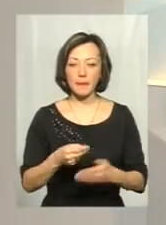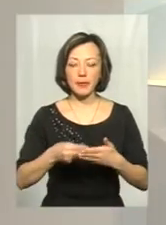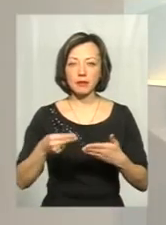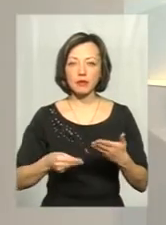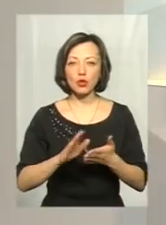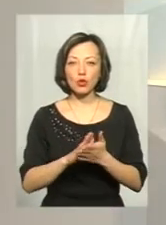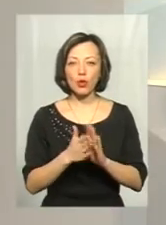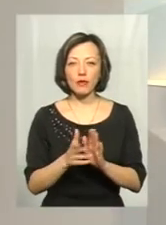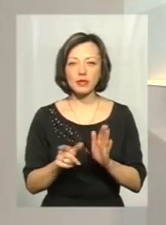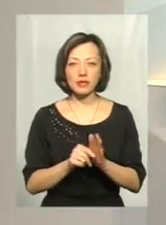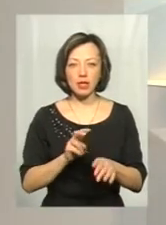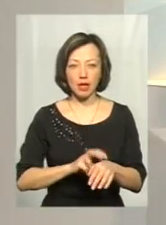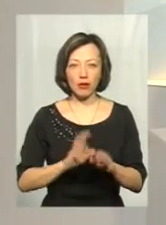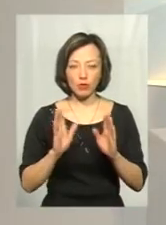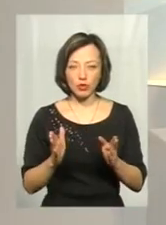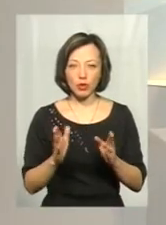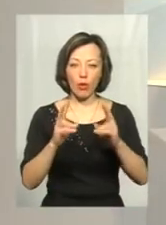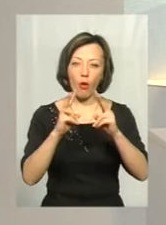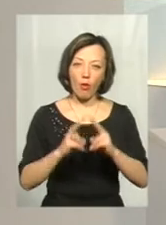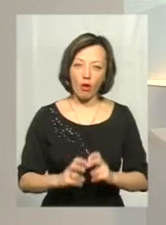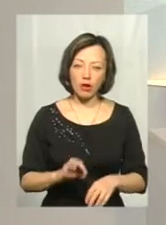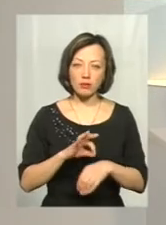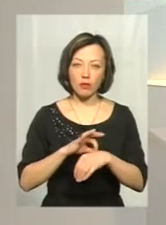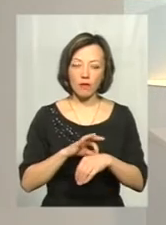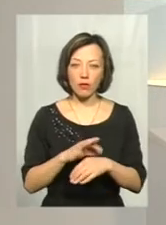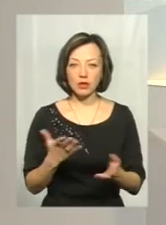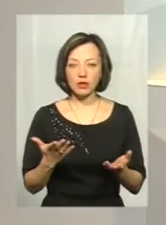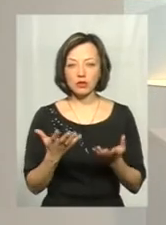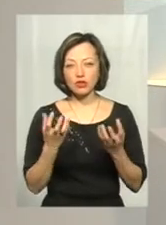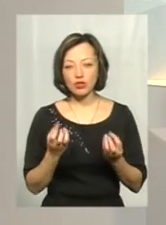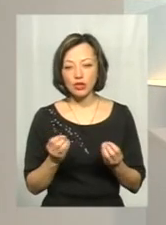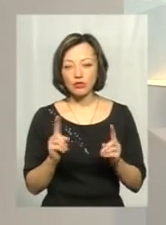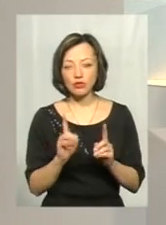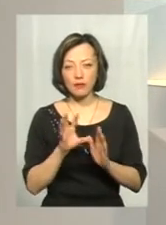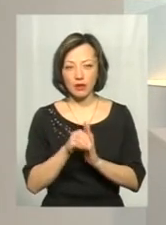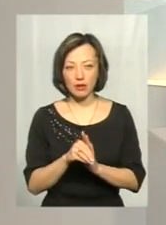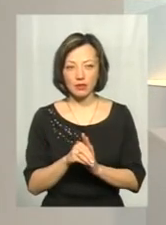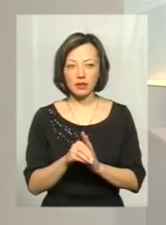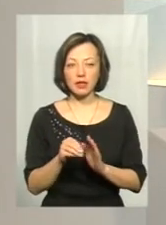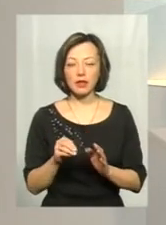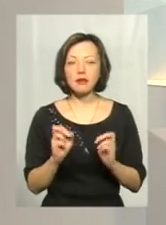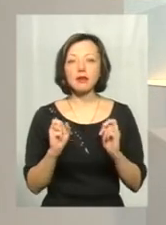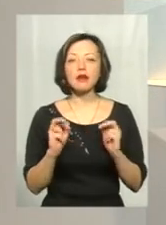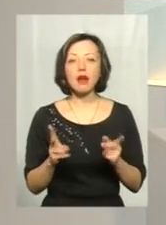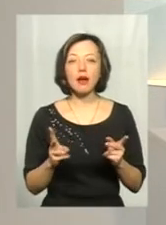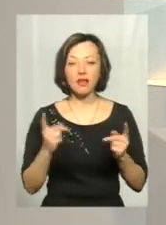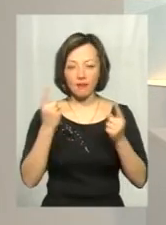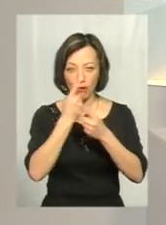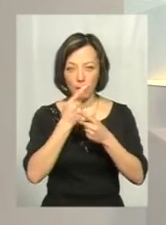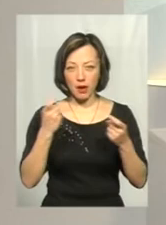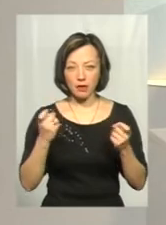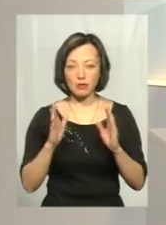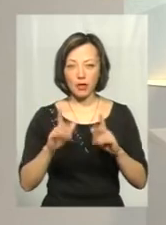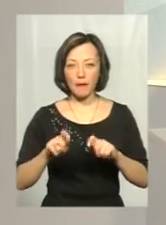лікарем, лікар буде проводити якийсь огляд, можливо, якісь дані ще будуть вноситись, і яким чином інформація там